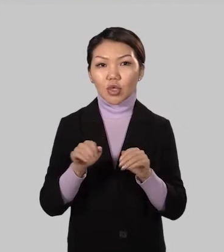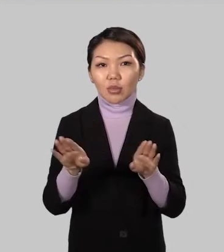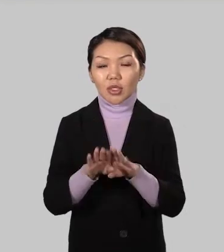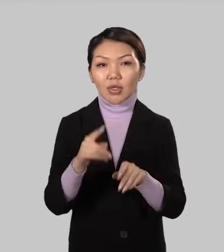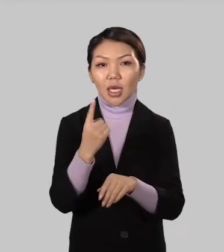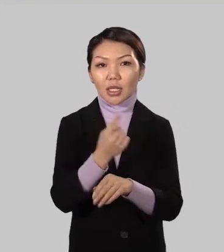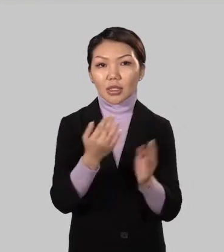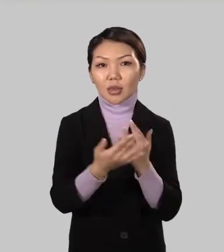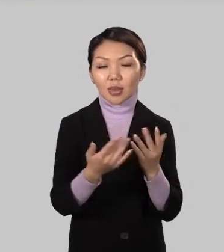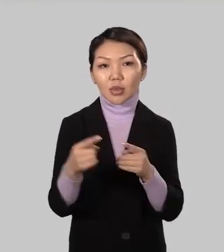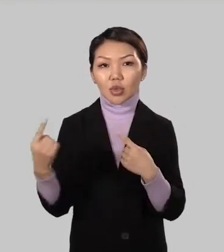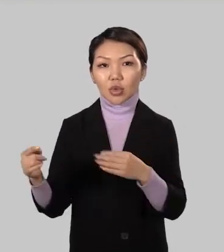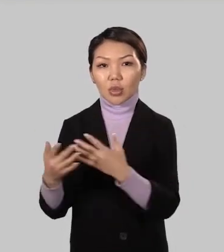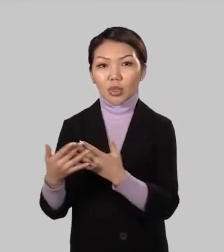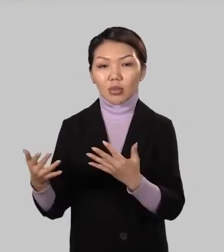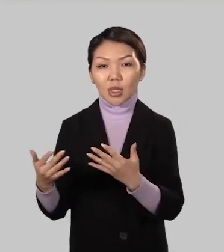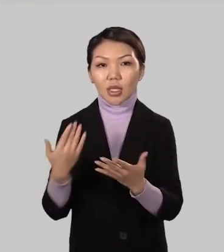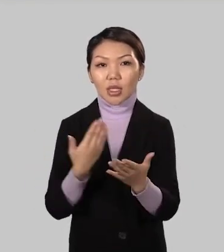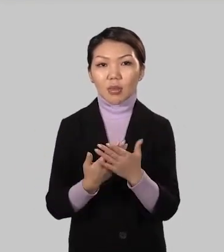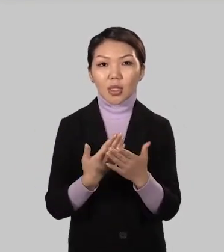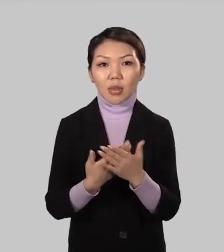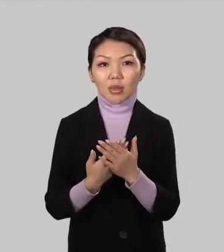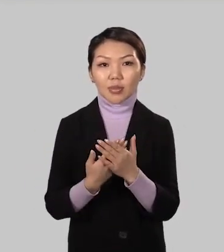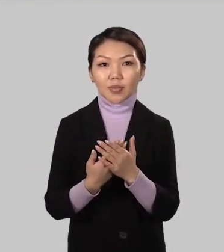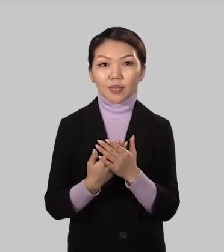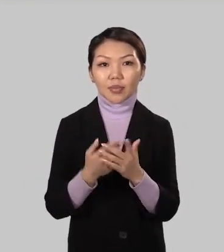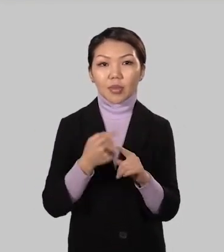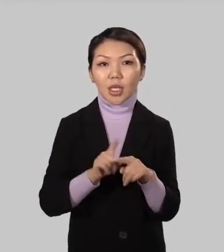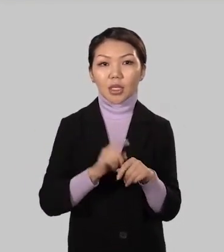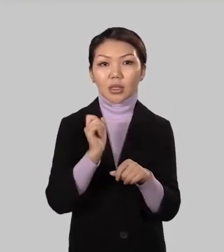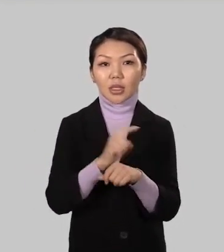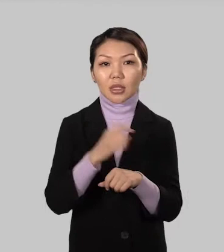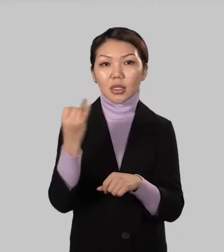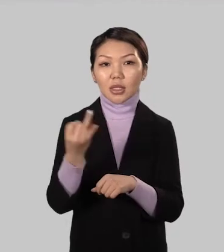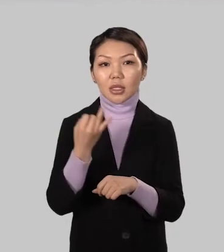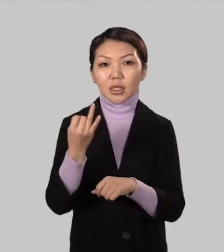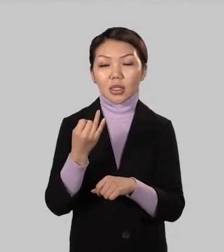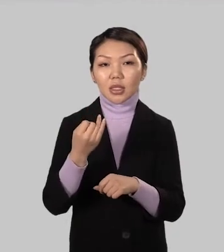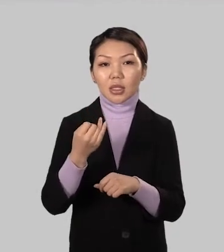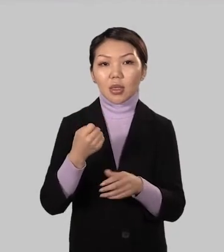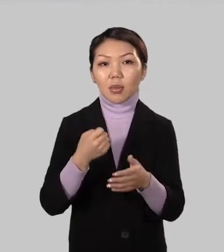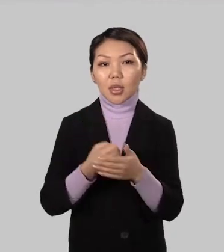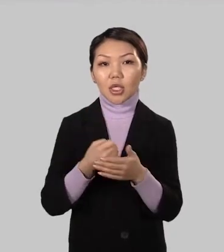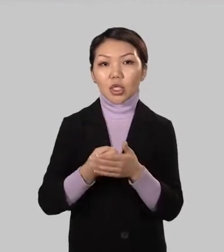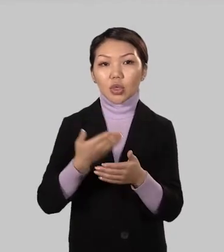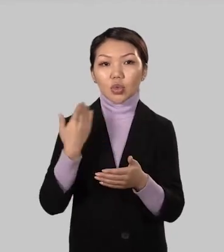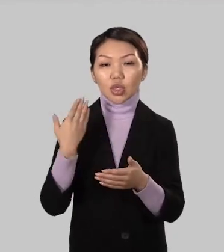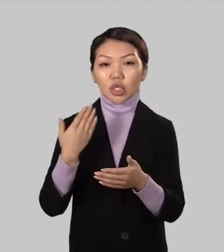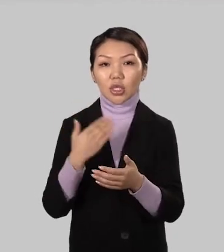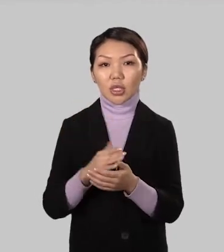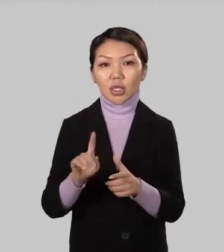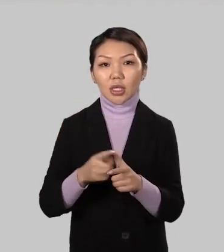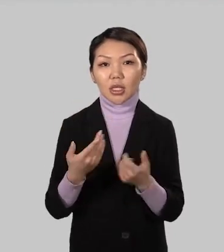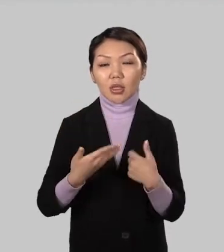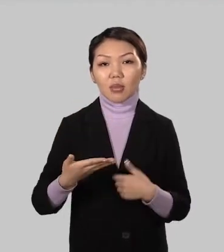с другим предметам например эта задача интереснее предыдущей или